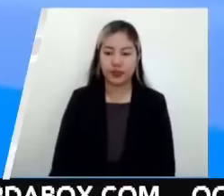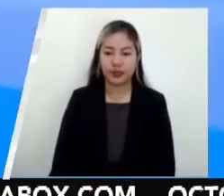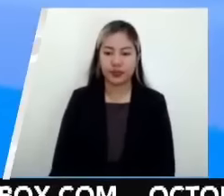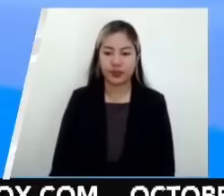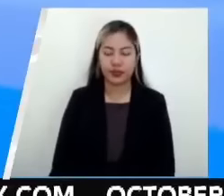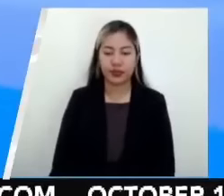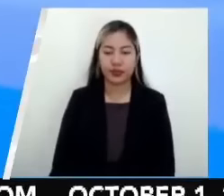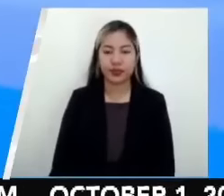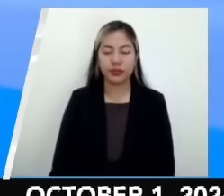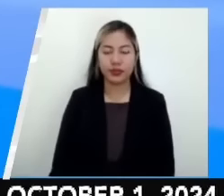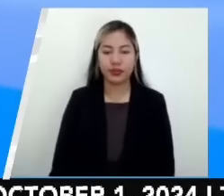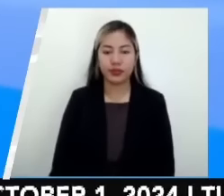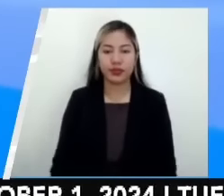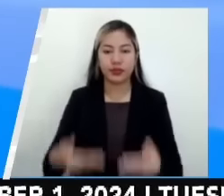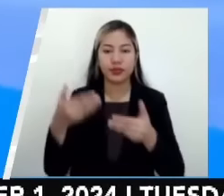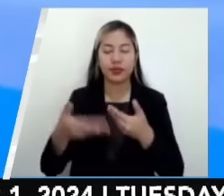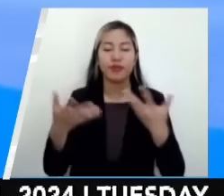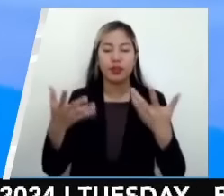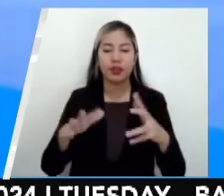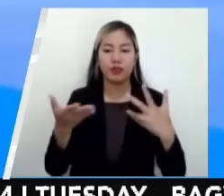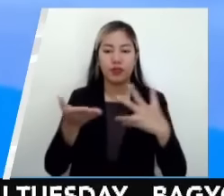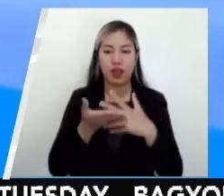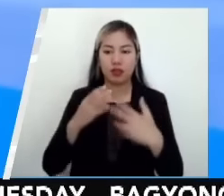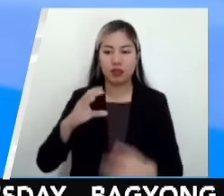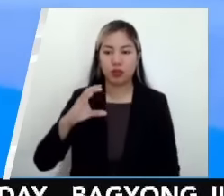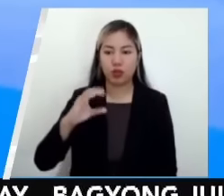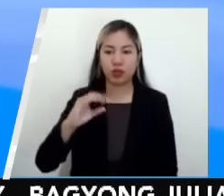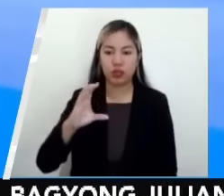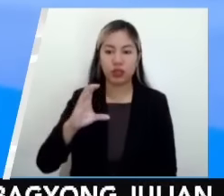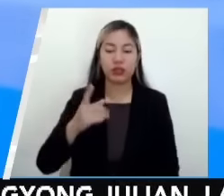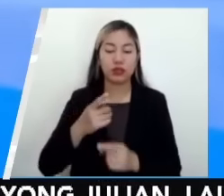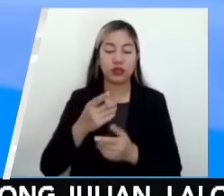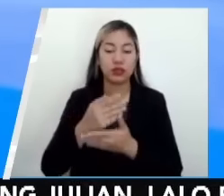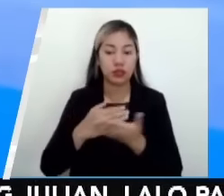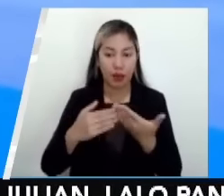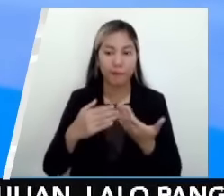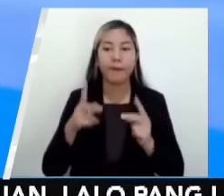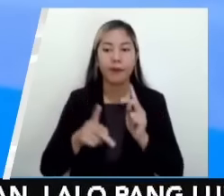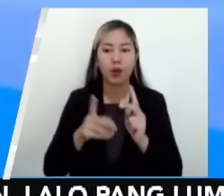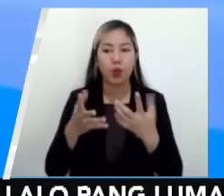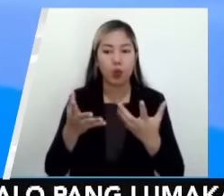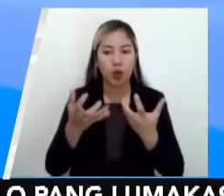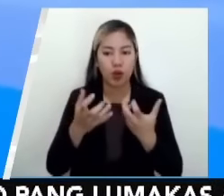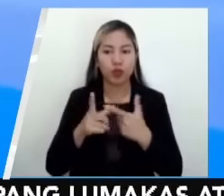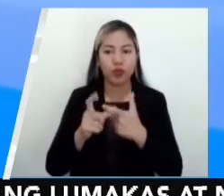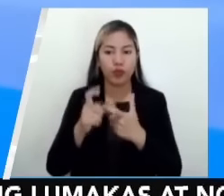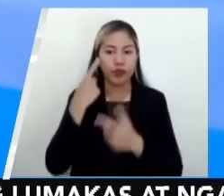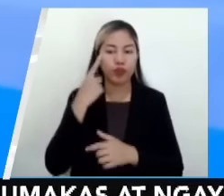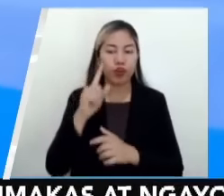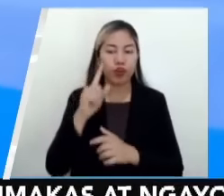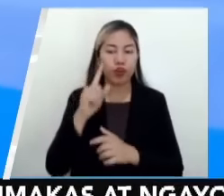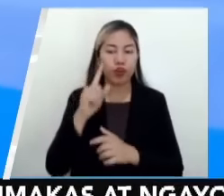Naghain na nga ng Certificates of Candidacy ang ilang gustong tumakbo sa pagkasenador sa unang araw ng filing sa Manila Hotel. Unang daghain